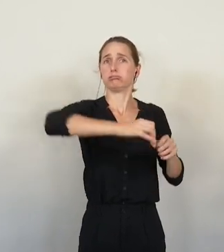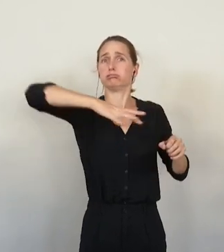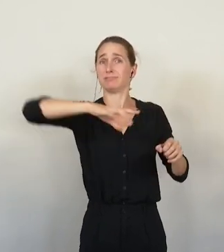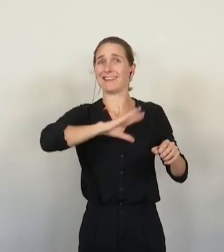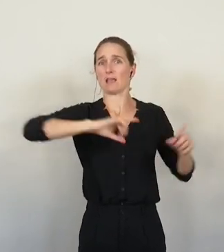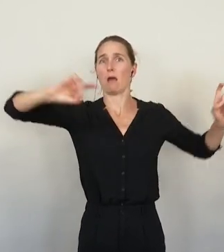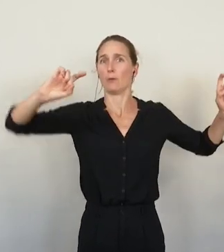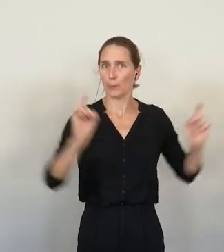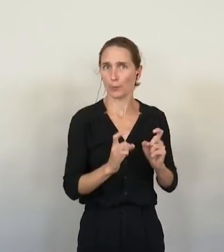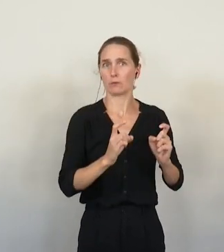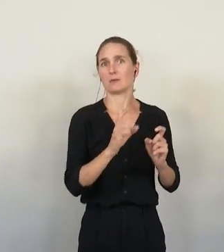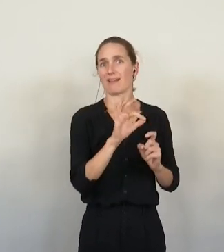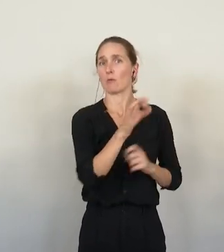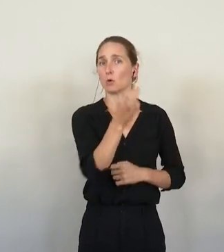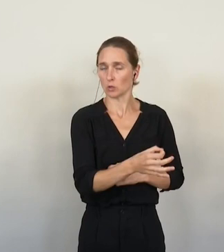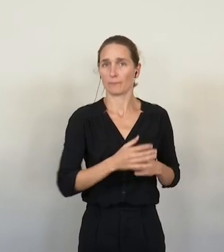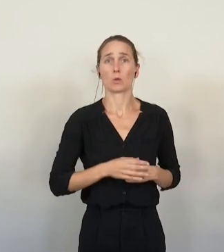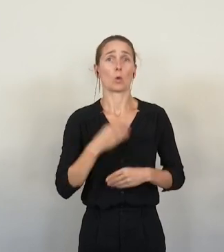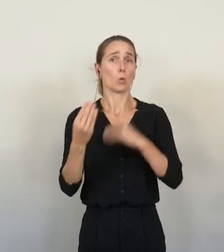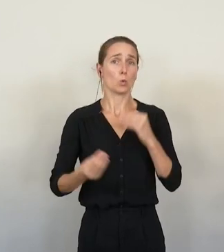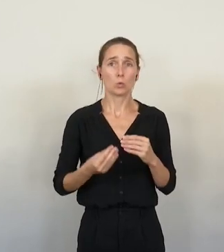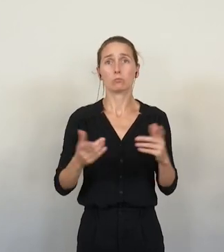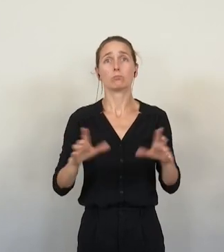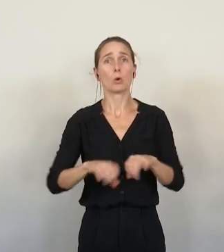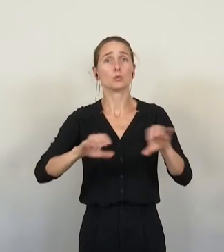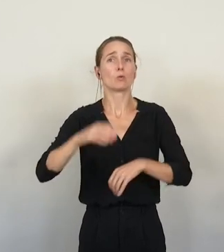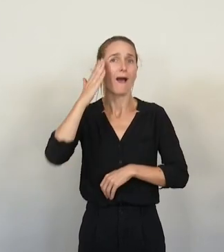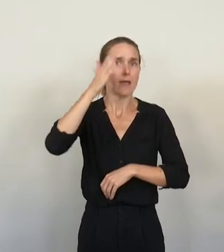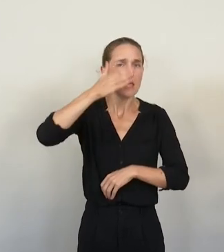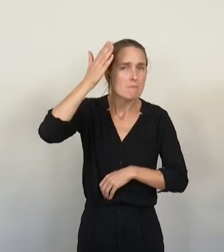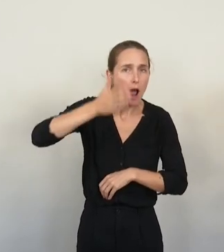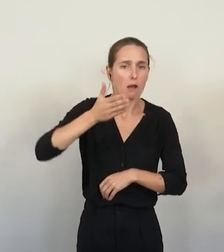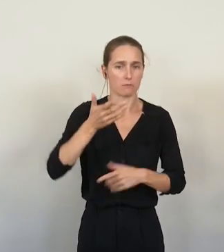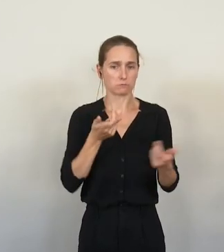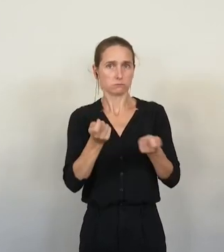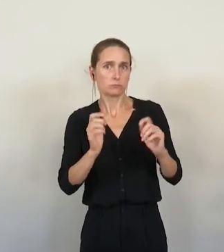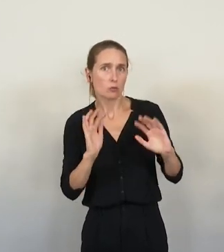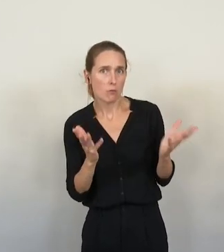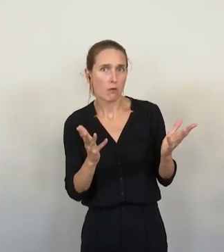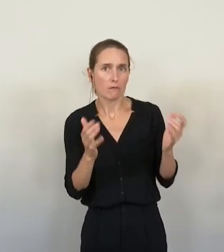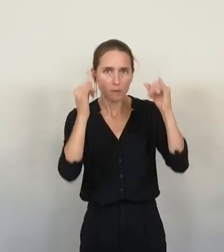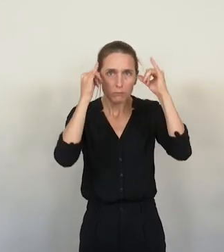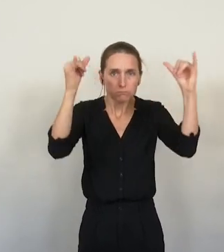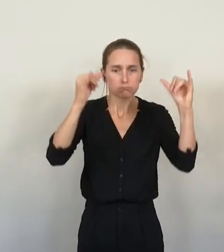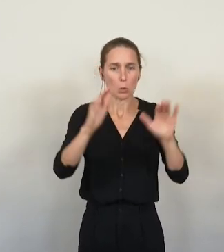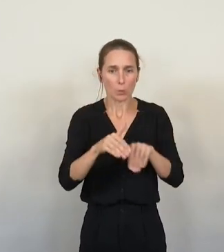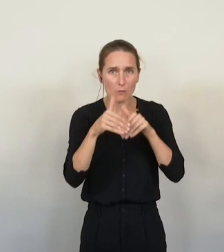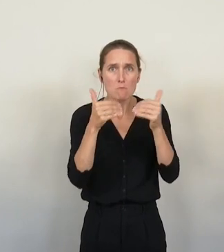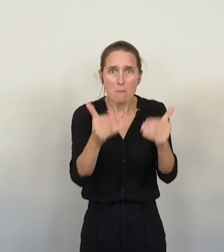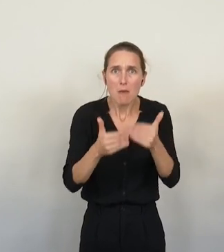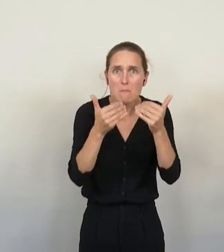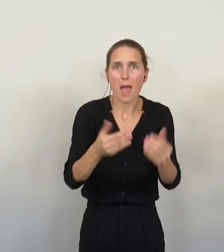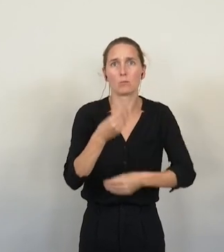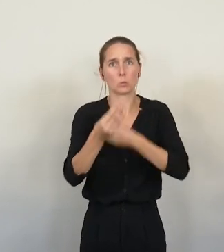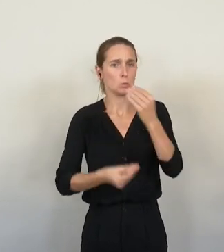agricoles les leviers de la production animale sur des objectifs de maintien de l'élevage bovvin sur le territoire mais en